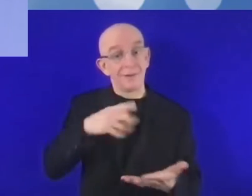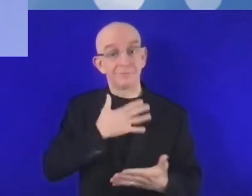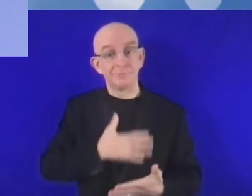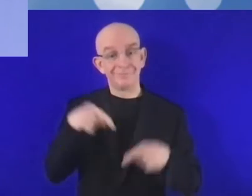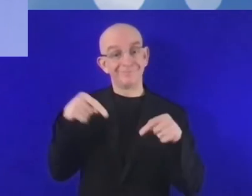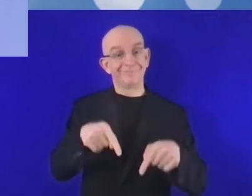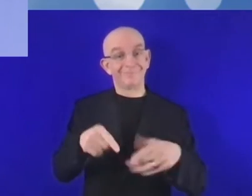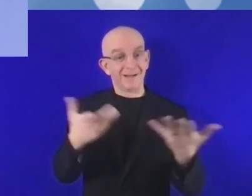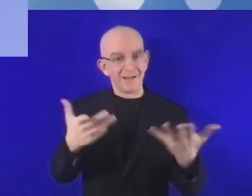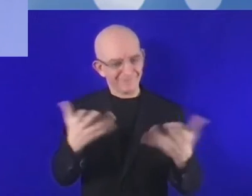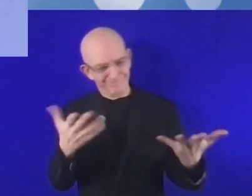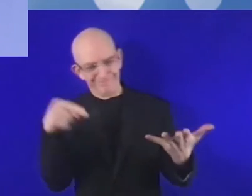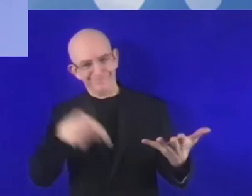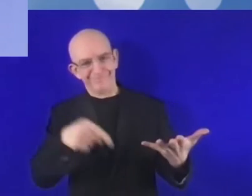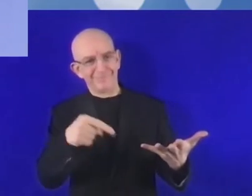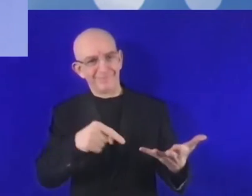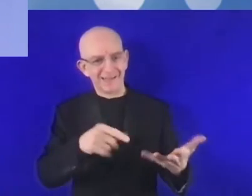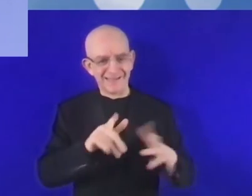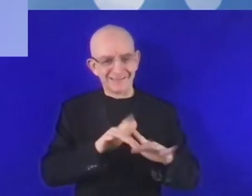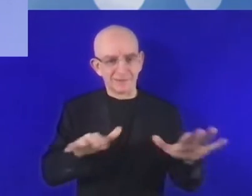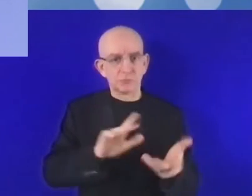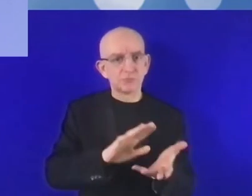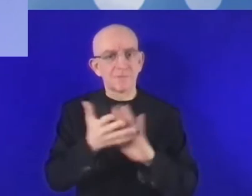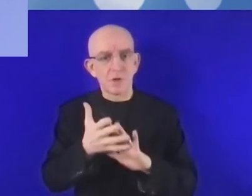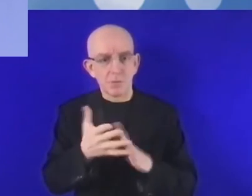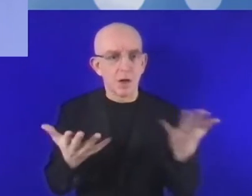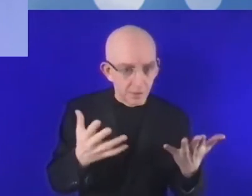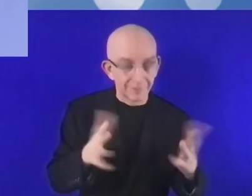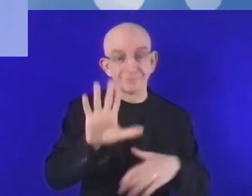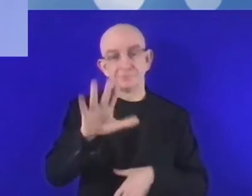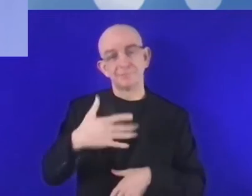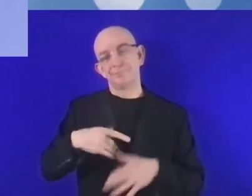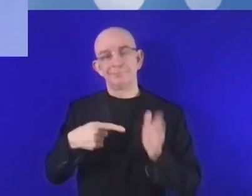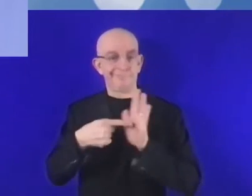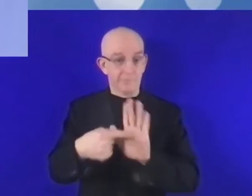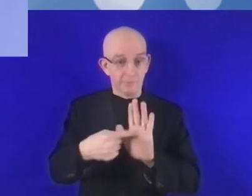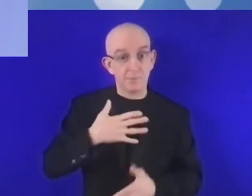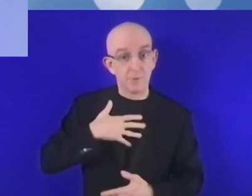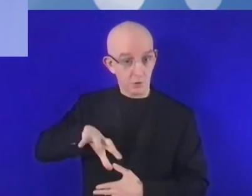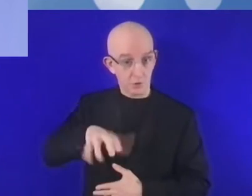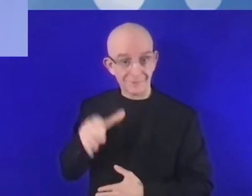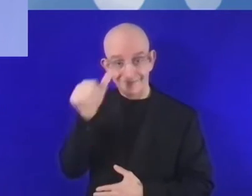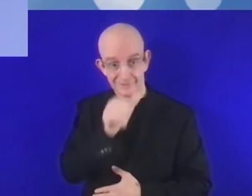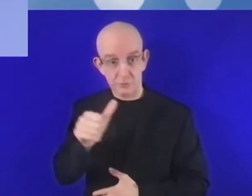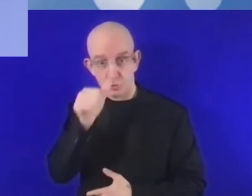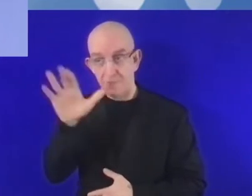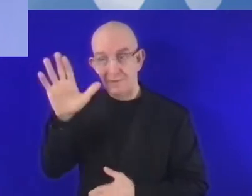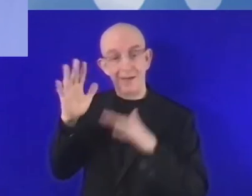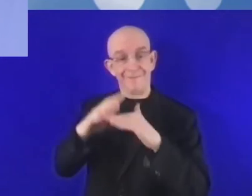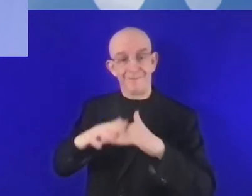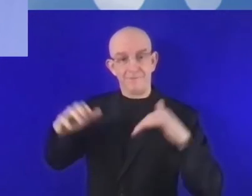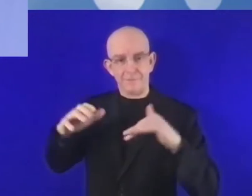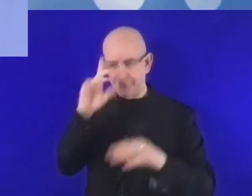заметить эту необходимость быстрой цифровой трансформации. В моей стране мы приняли первую